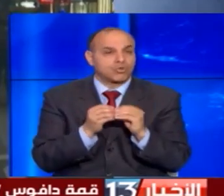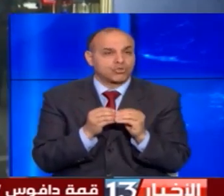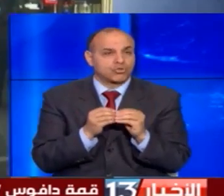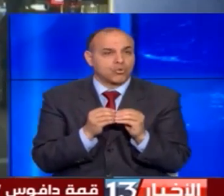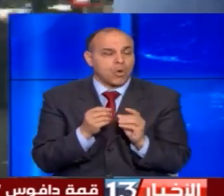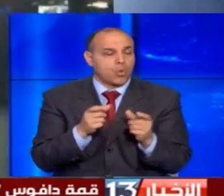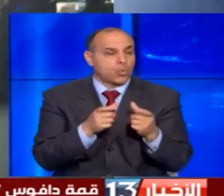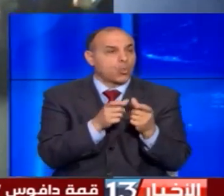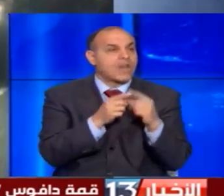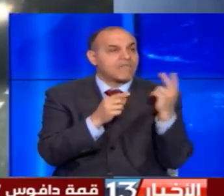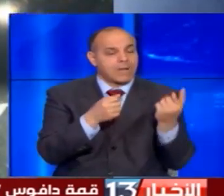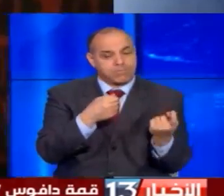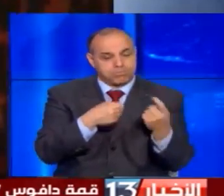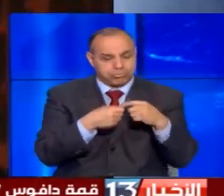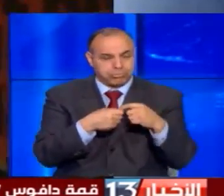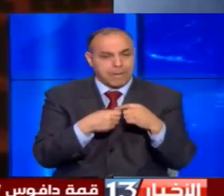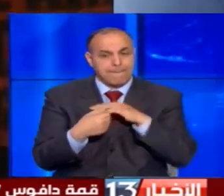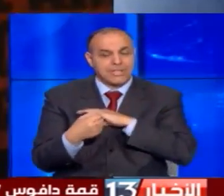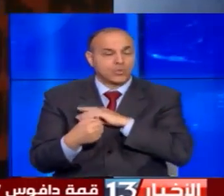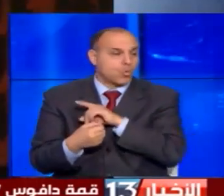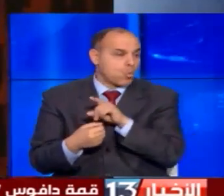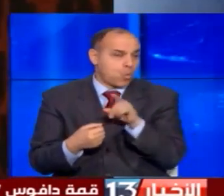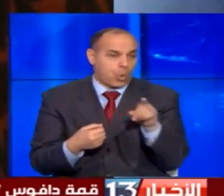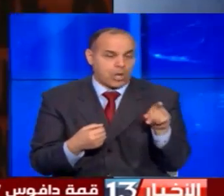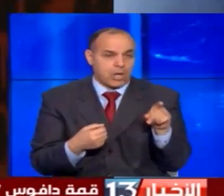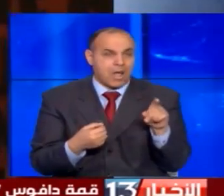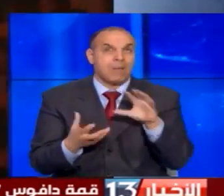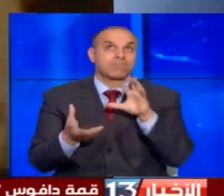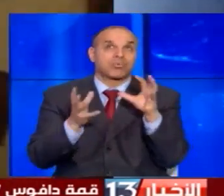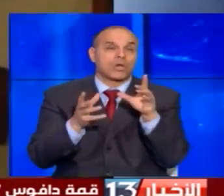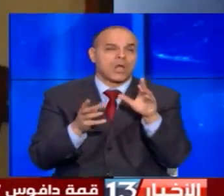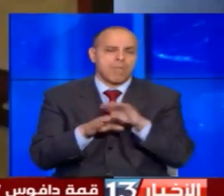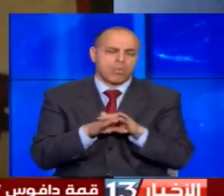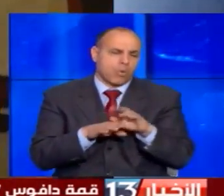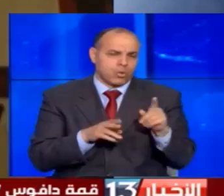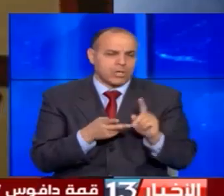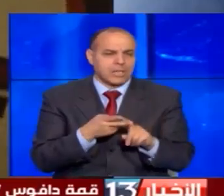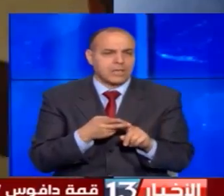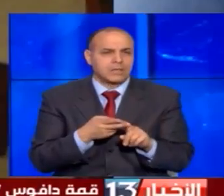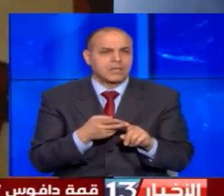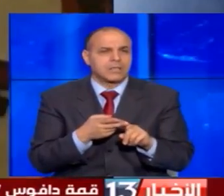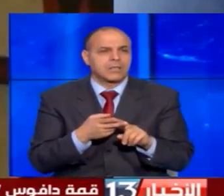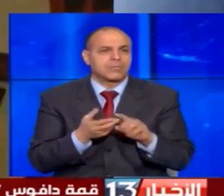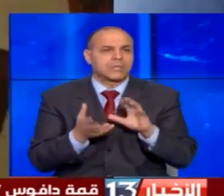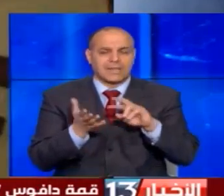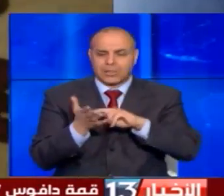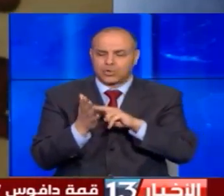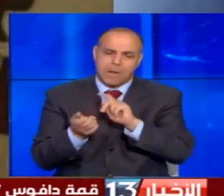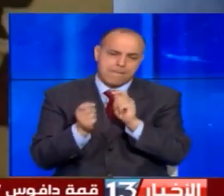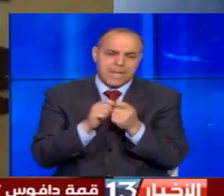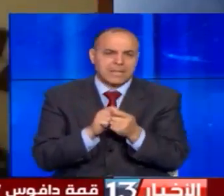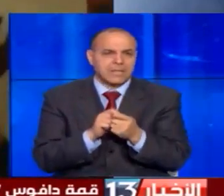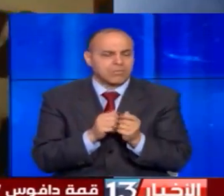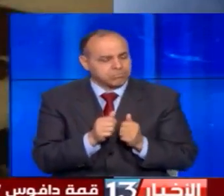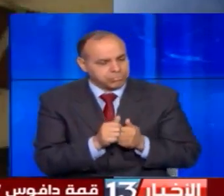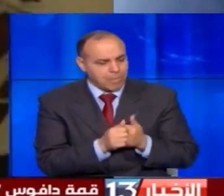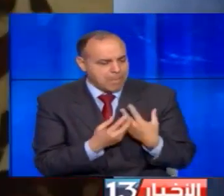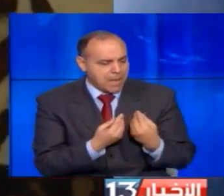وانخراط دول العالم في تحمل مسؤوليته وقضايا أخرى منها التغيرات التكنولوجية